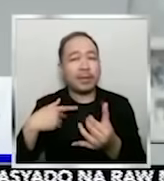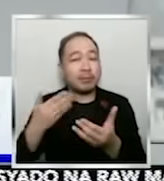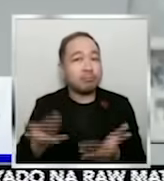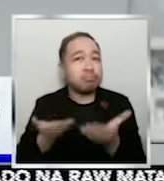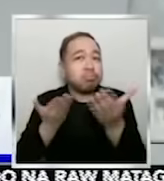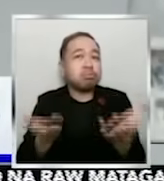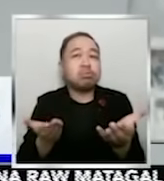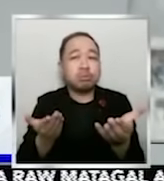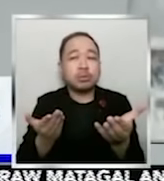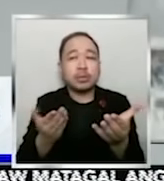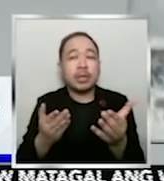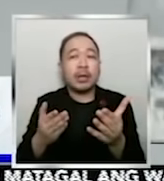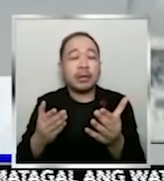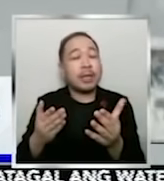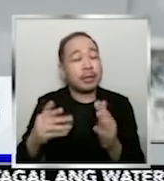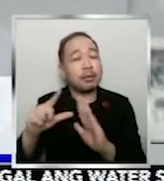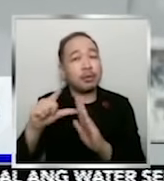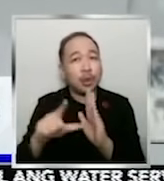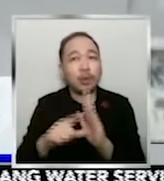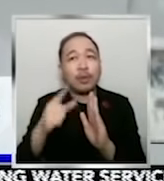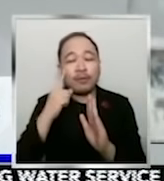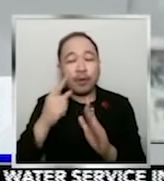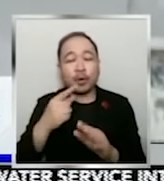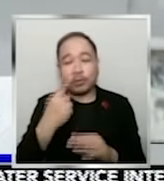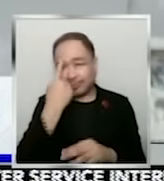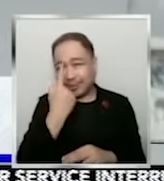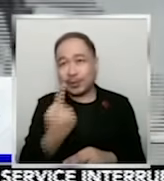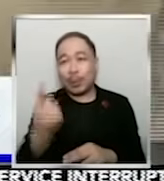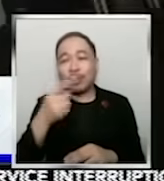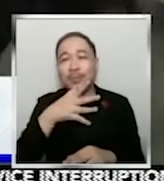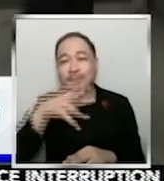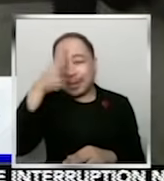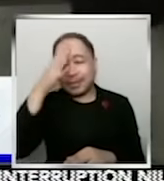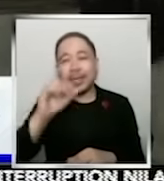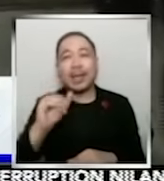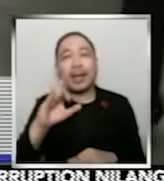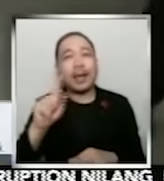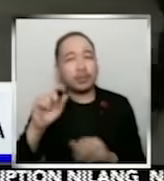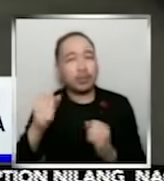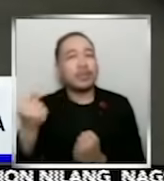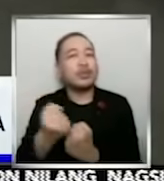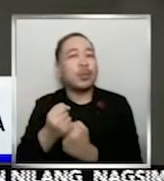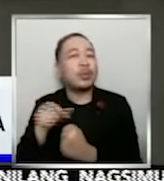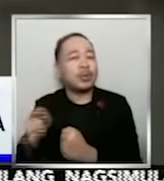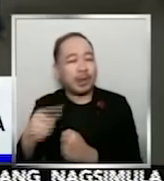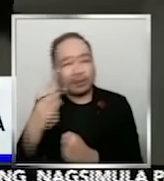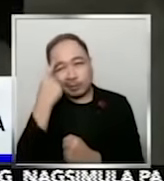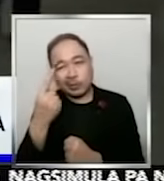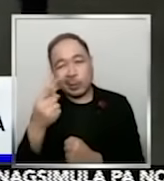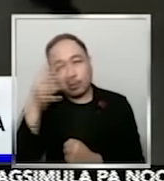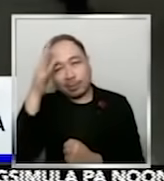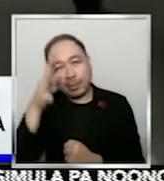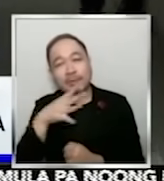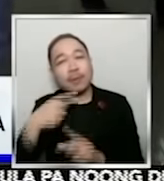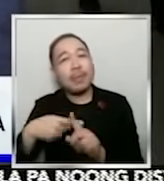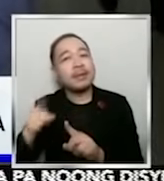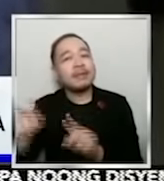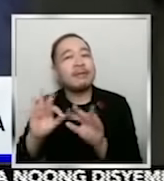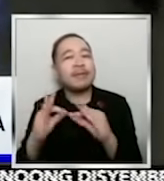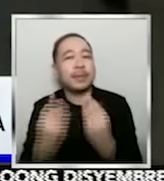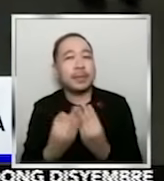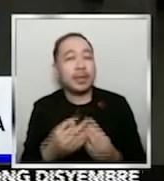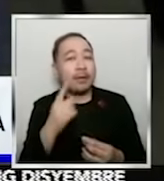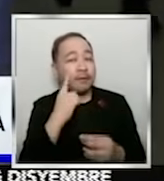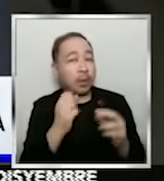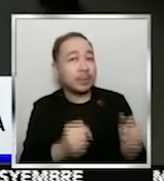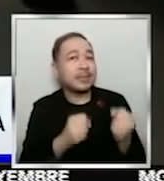ng tulong at benepisyo sa solo parents at kanilang mga anak. Para kay senatorial aspirant Jinggoy Estrada, kasing